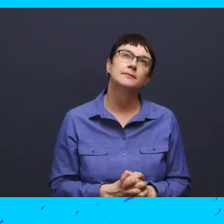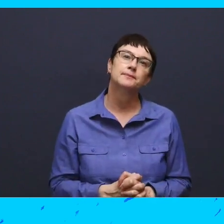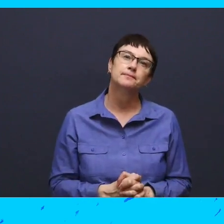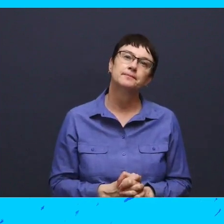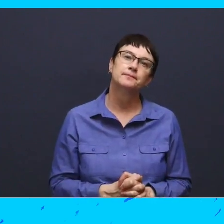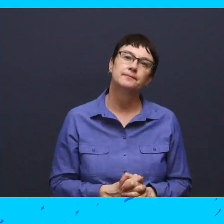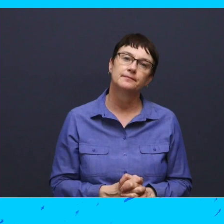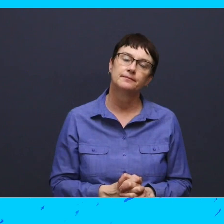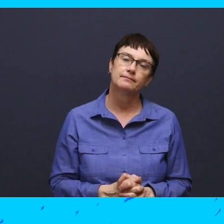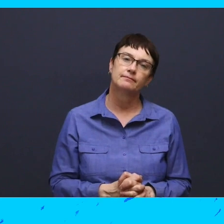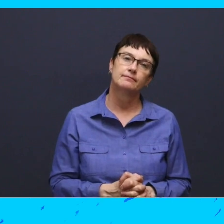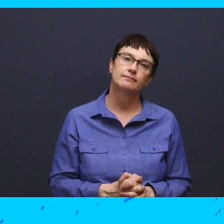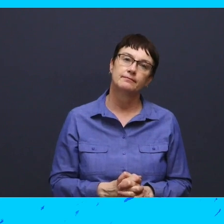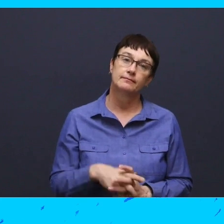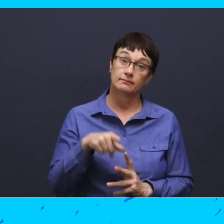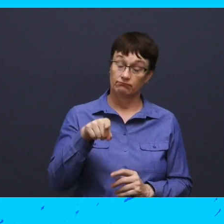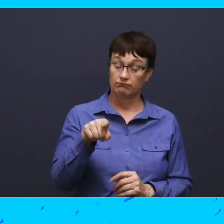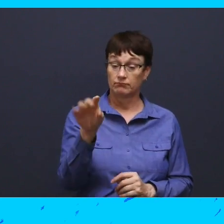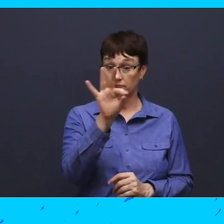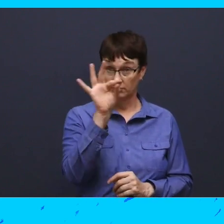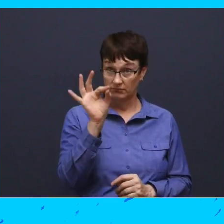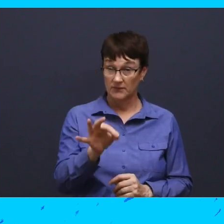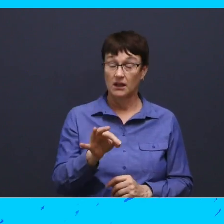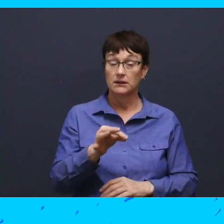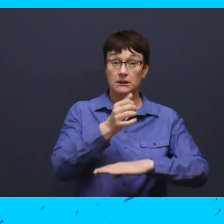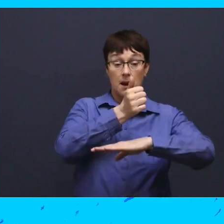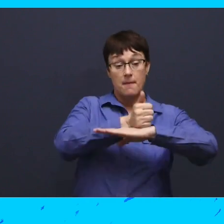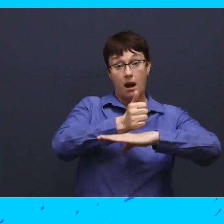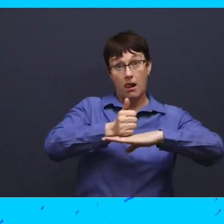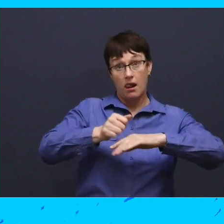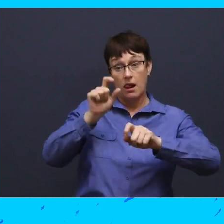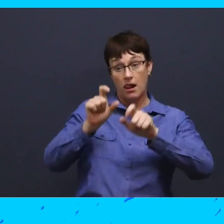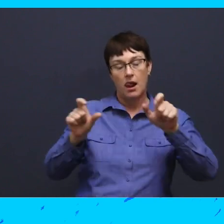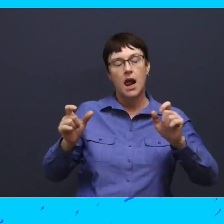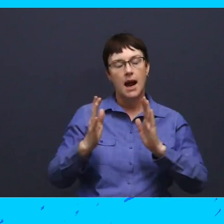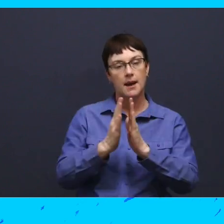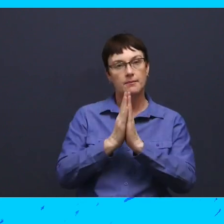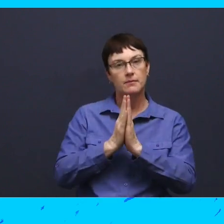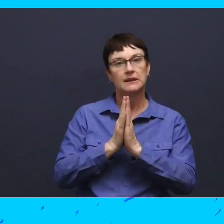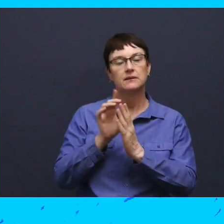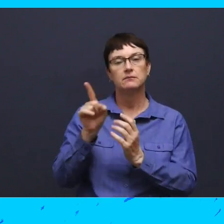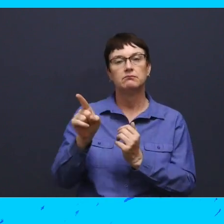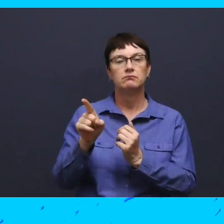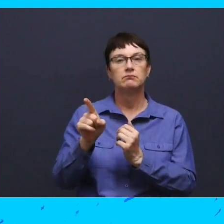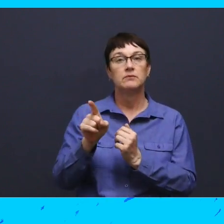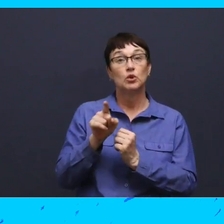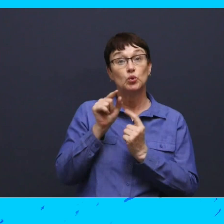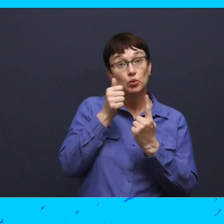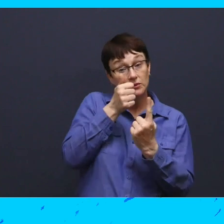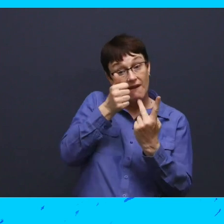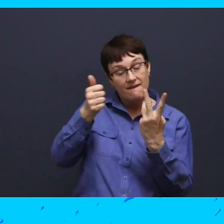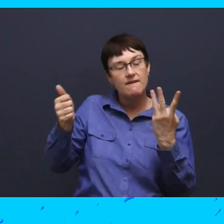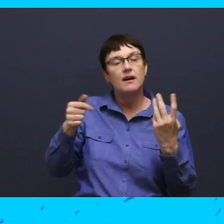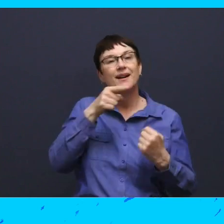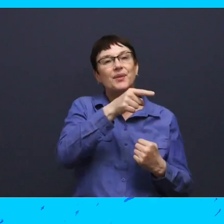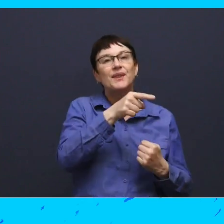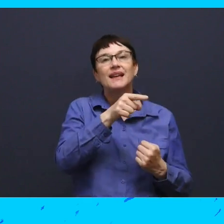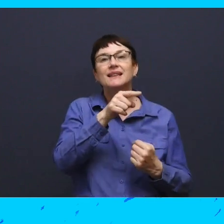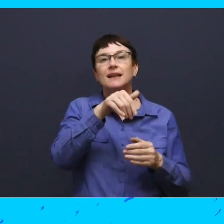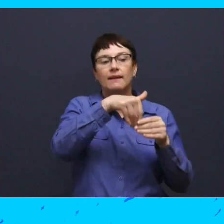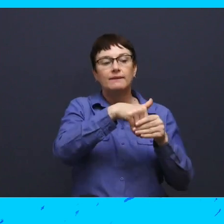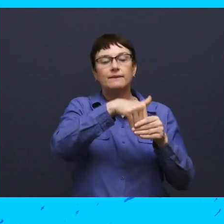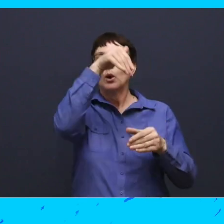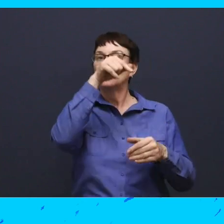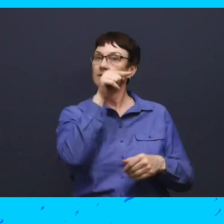Est-ce que vous pourriez partager quelle serait votre réponse à l'enquête que nous venons